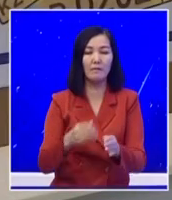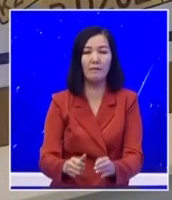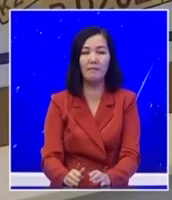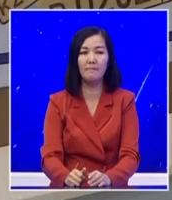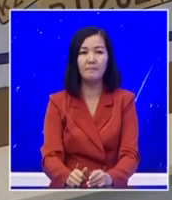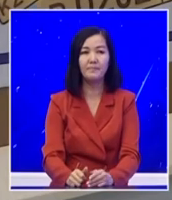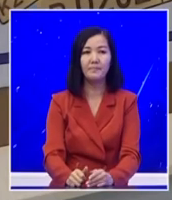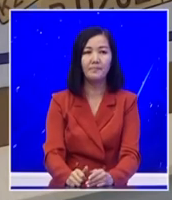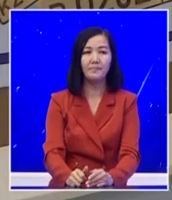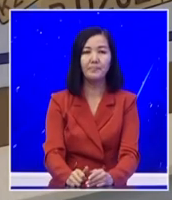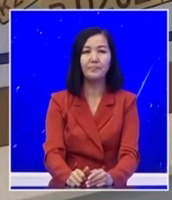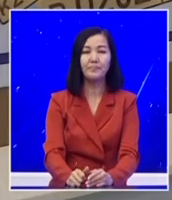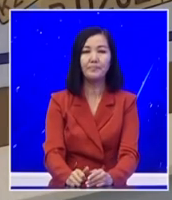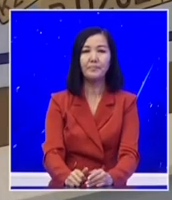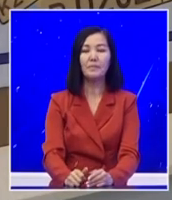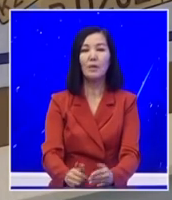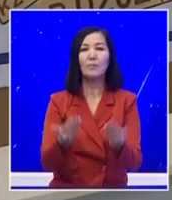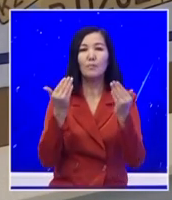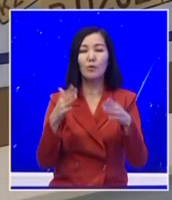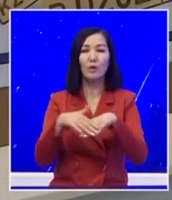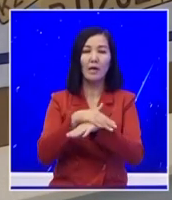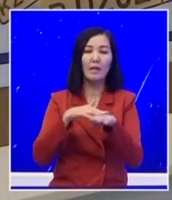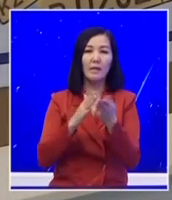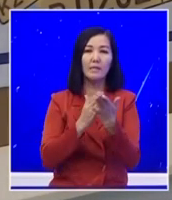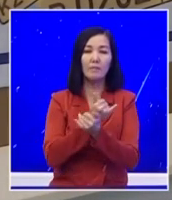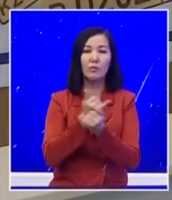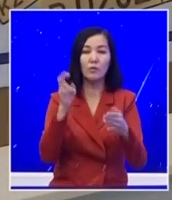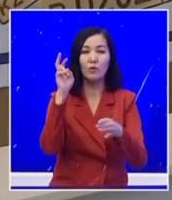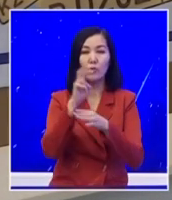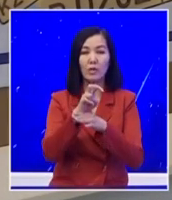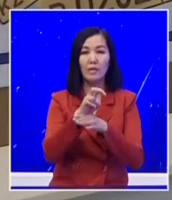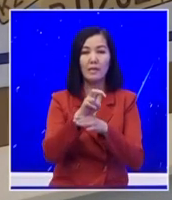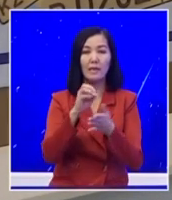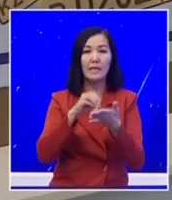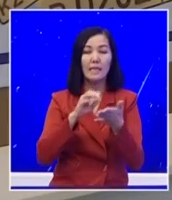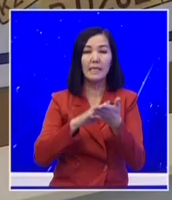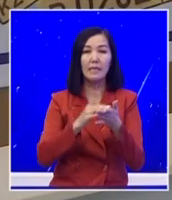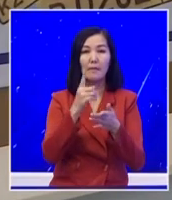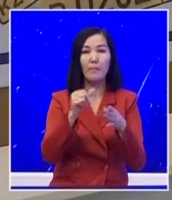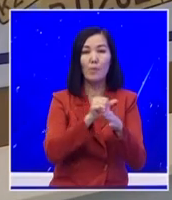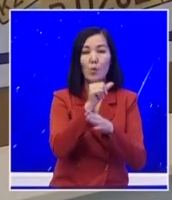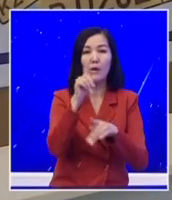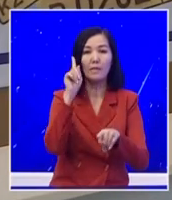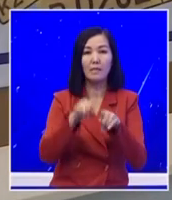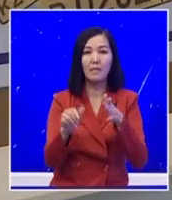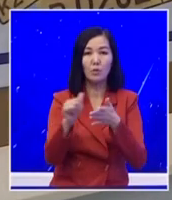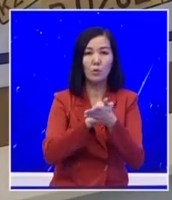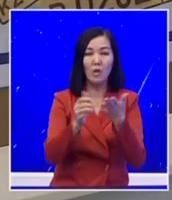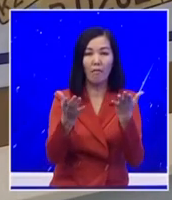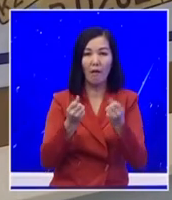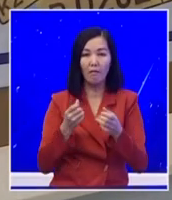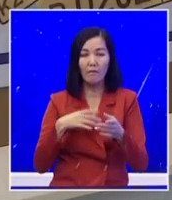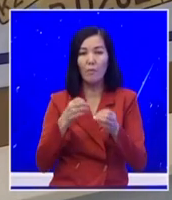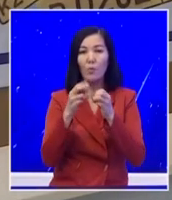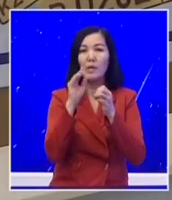Осы жеңілдікті естіп, бүгін міне халыққа қызмет көрсету орталығына келіп тіркедім. Бір сағатқа жетпей алдым, документтерім бәрі дұрыс.